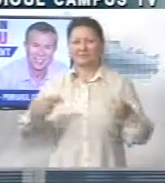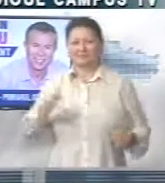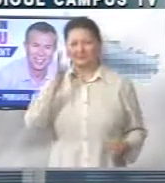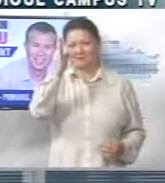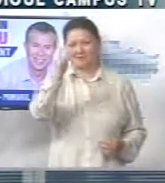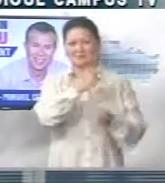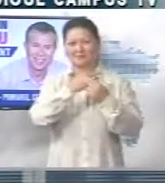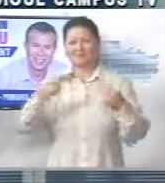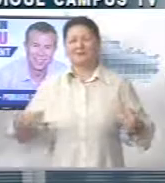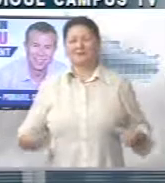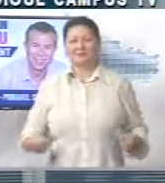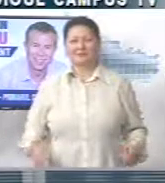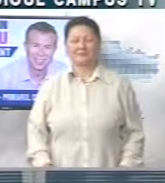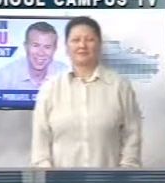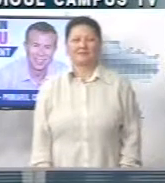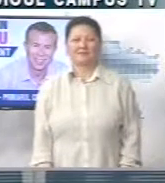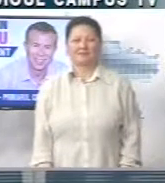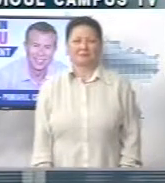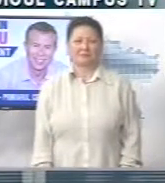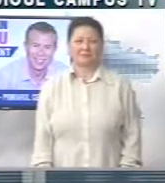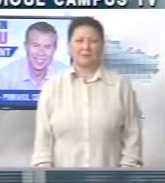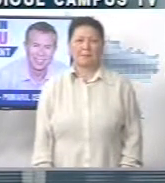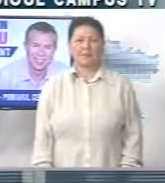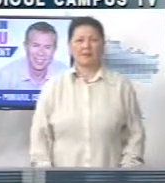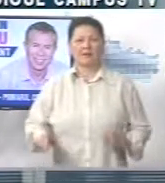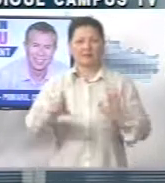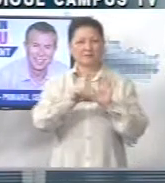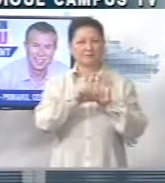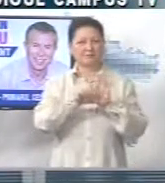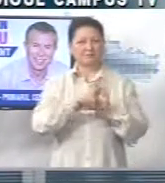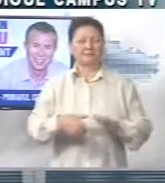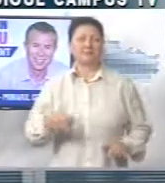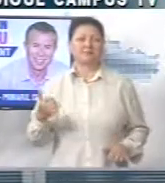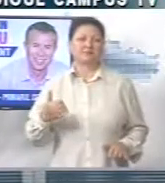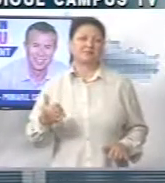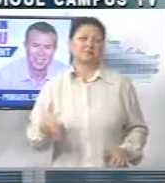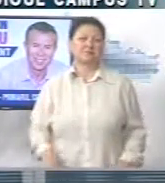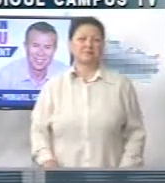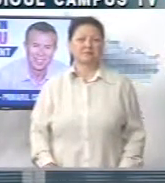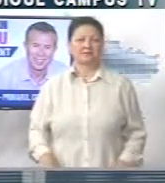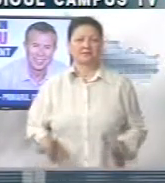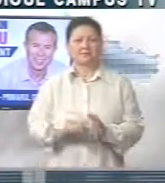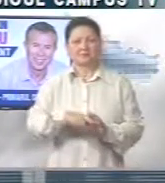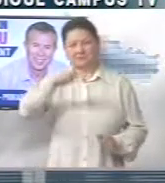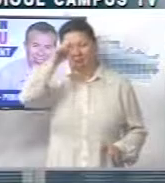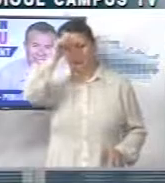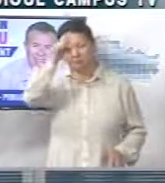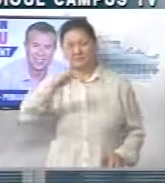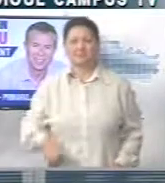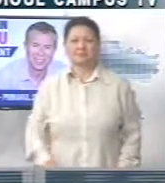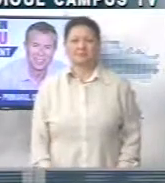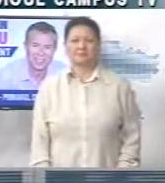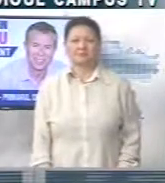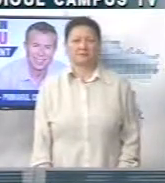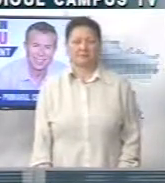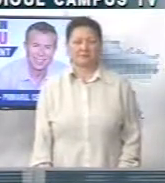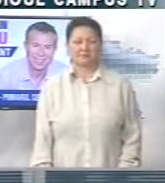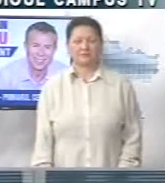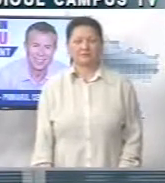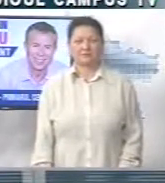oraș, pentru că sunt măsuri care trebuie luate și oamenii trebuie consultați, indiferent de situația, nivelul,